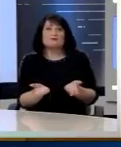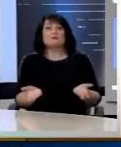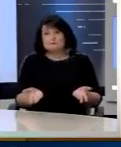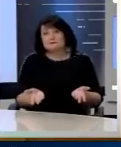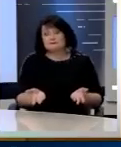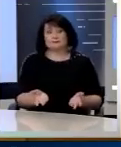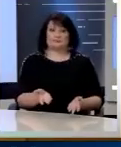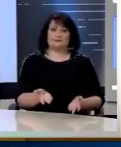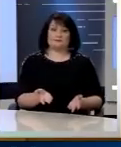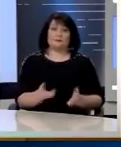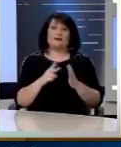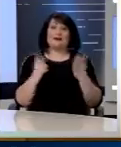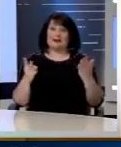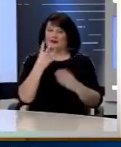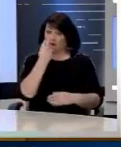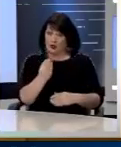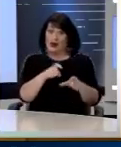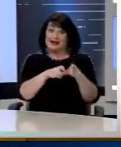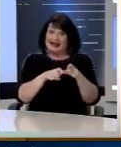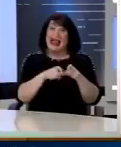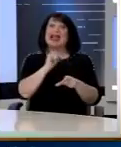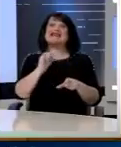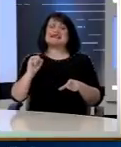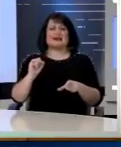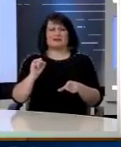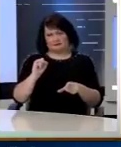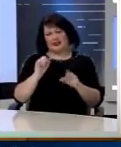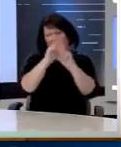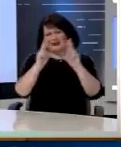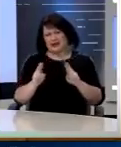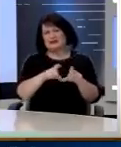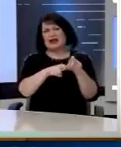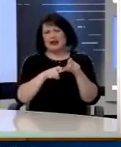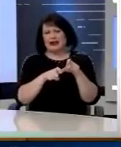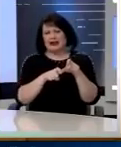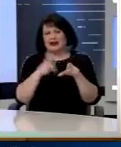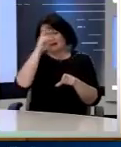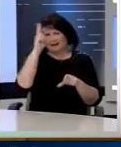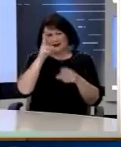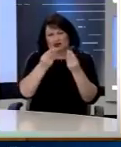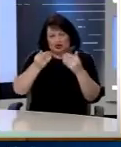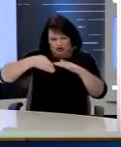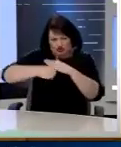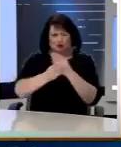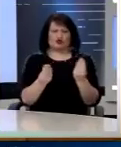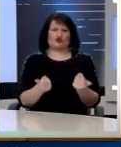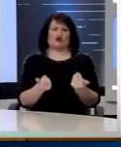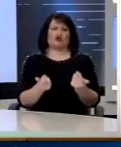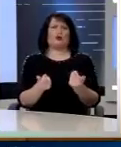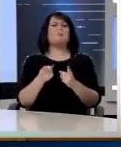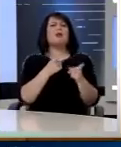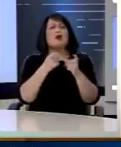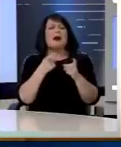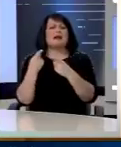ο κύριος Υπουργός. 17 Φεβρουαρίου η εταιρεία IGG International με έδρα του Αμπουτάμι στέλνει έτοιμα για την προμήθεια διαφόρων τύπων